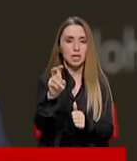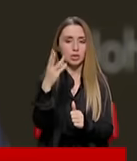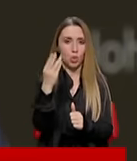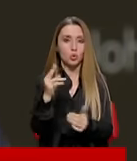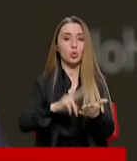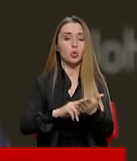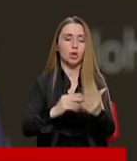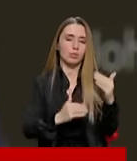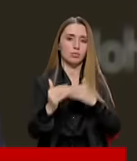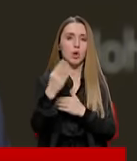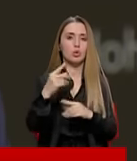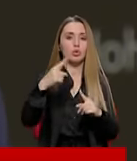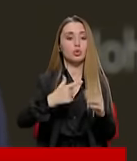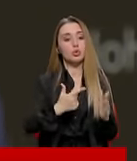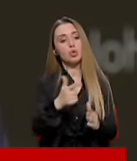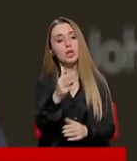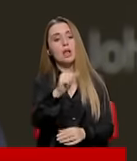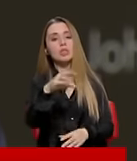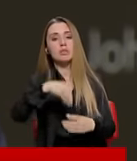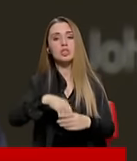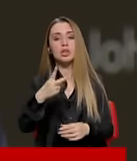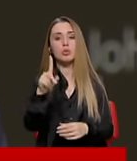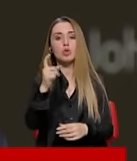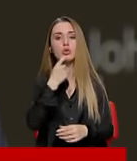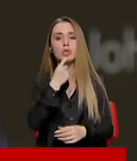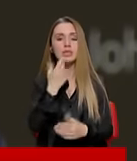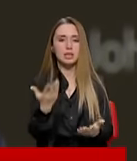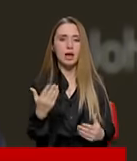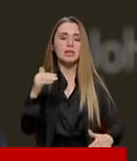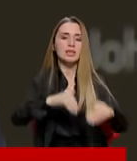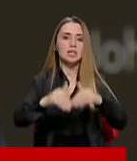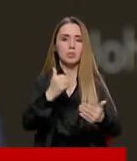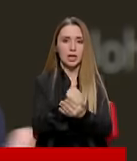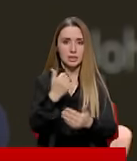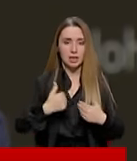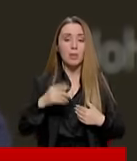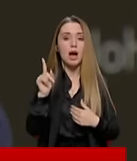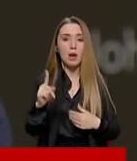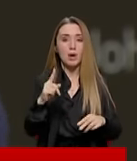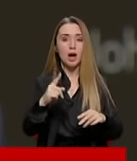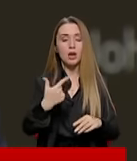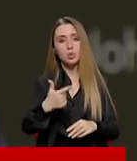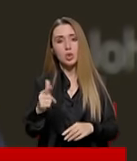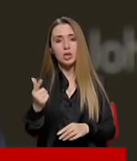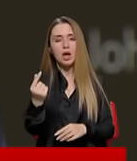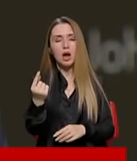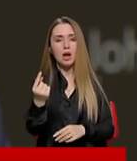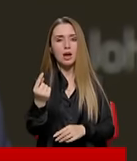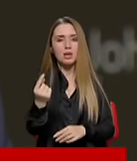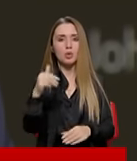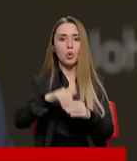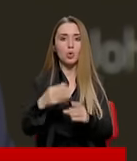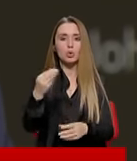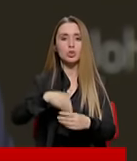taşradan alamadığımız için 2019'da yine seçimi kazandık ama taşradan az oy alabildiğimiz için